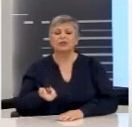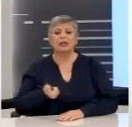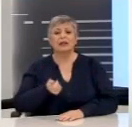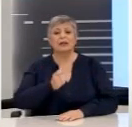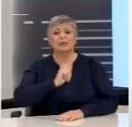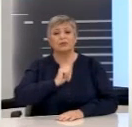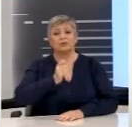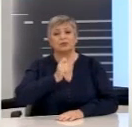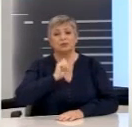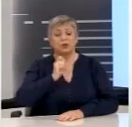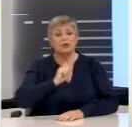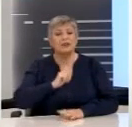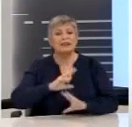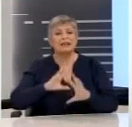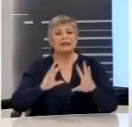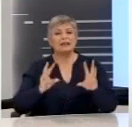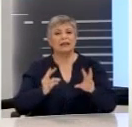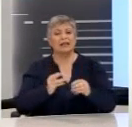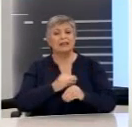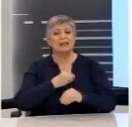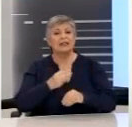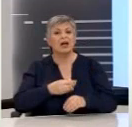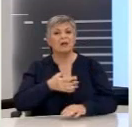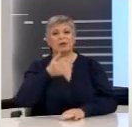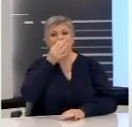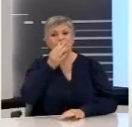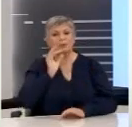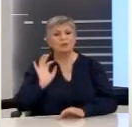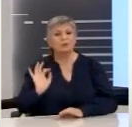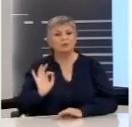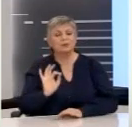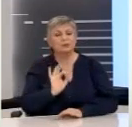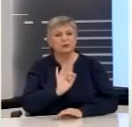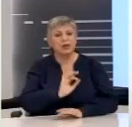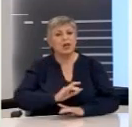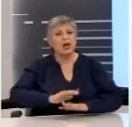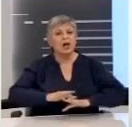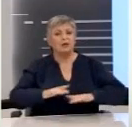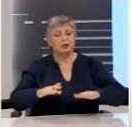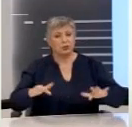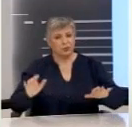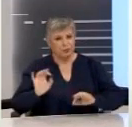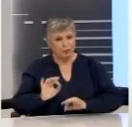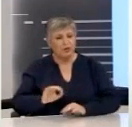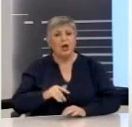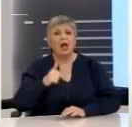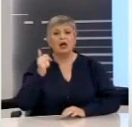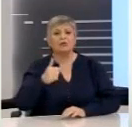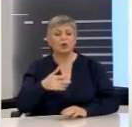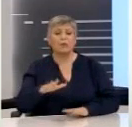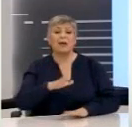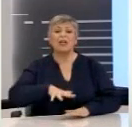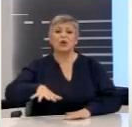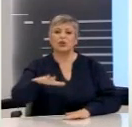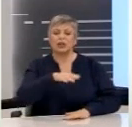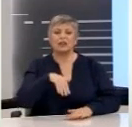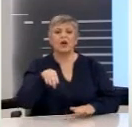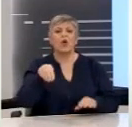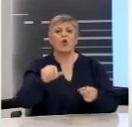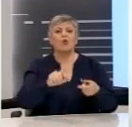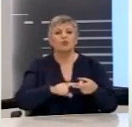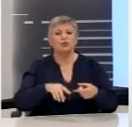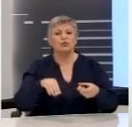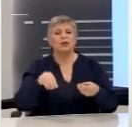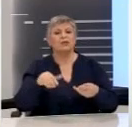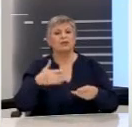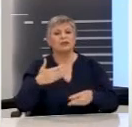πολιτική καριέρα, να βάλουν στο κάδρο τη Βούλα, το Καβούρι, τη Βουλιαγμένη, τη